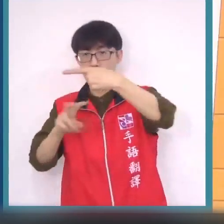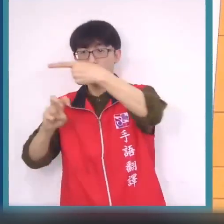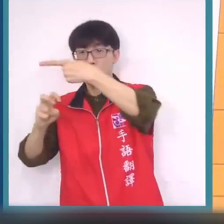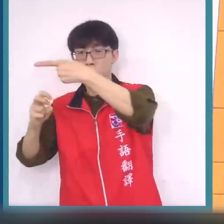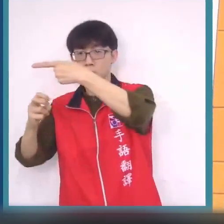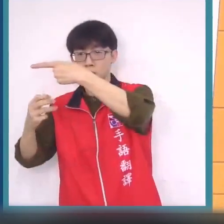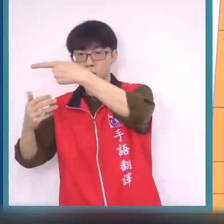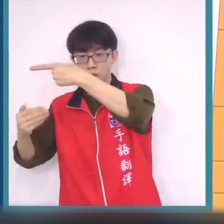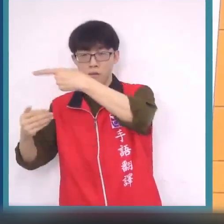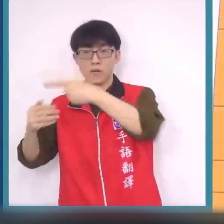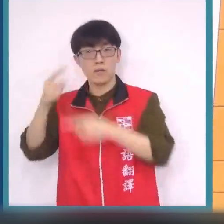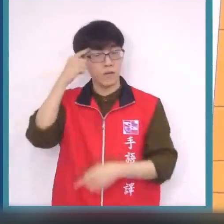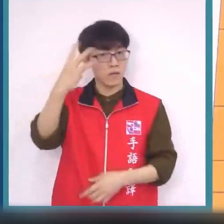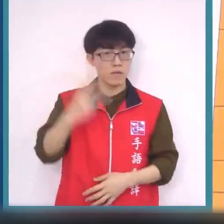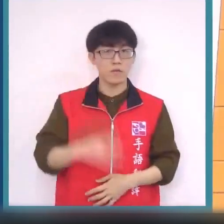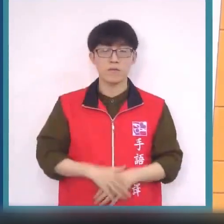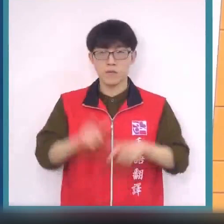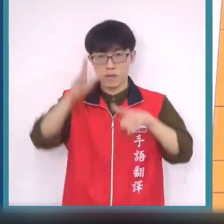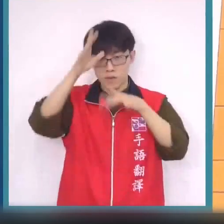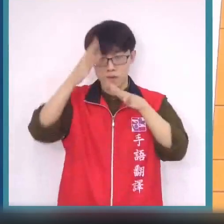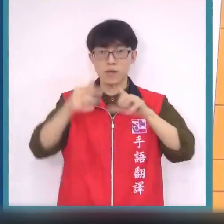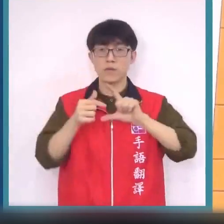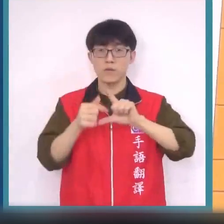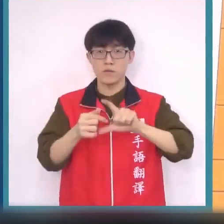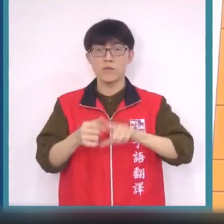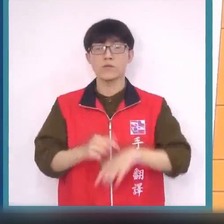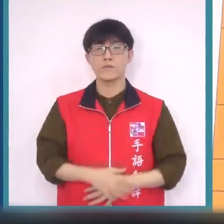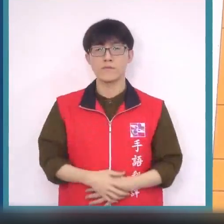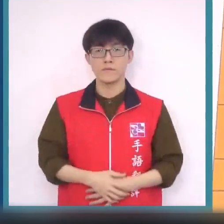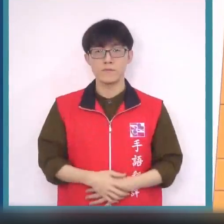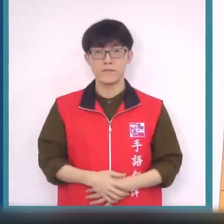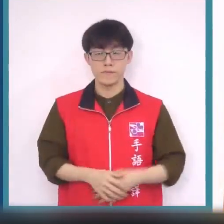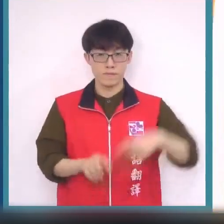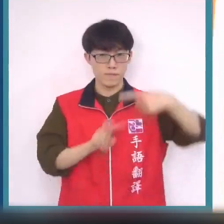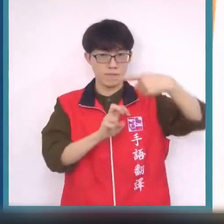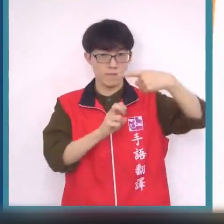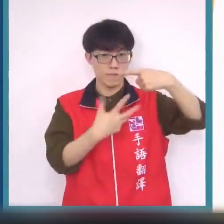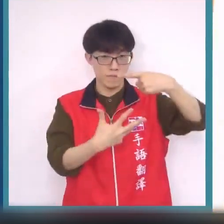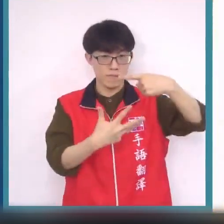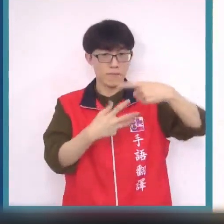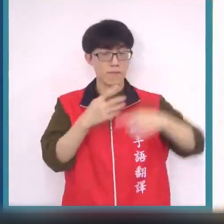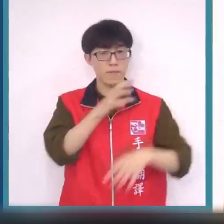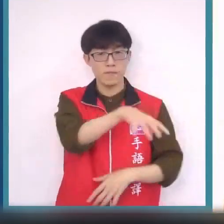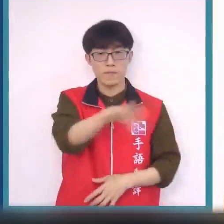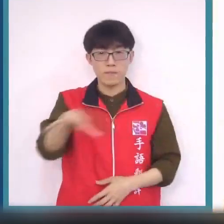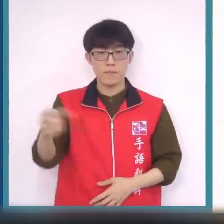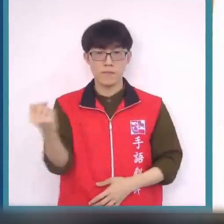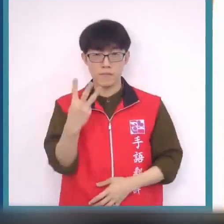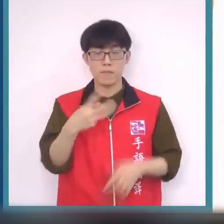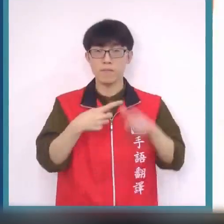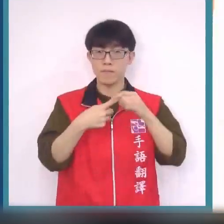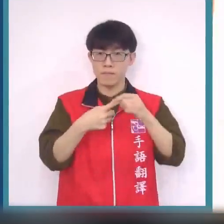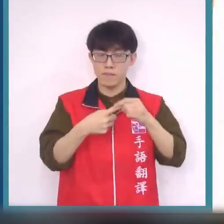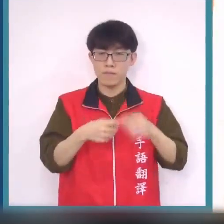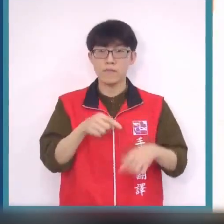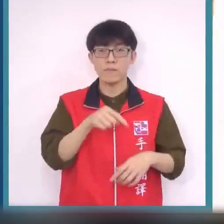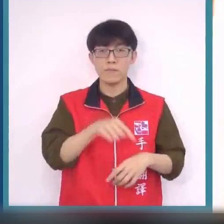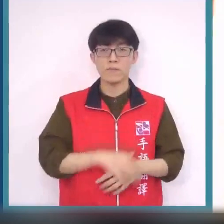1月27、1月28、1月31三天，那是在大溪区灯笼路22号。那1月28号有3个足迹点，一个是下